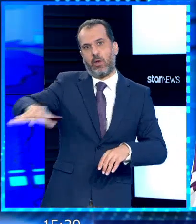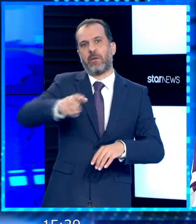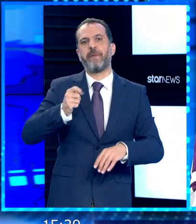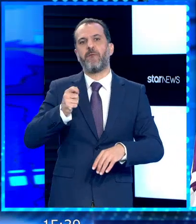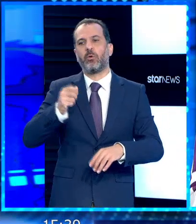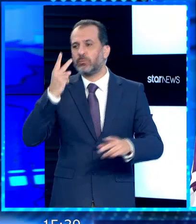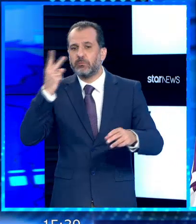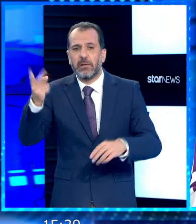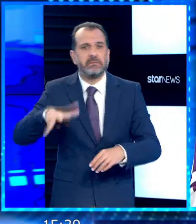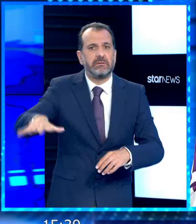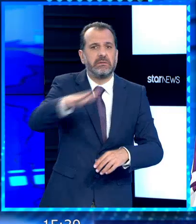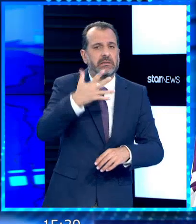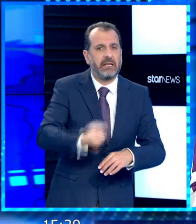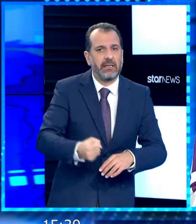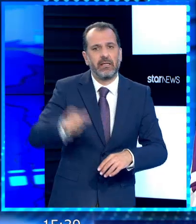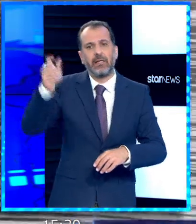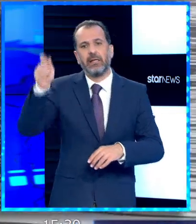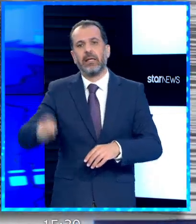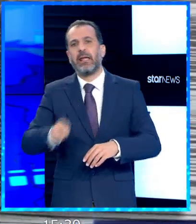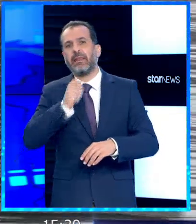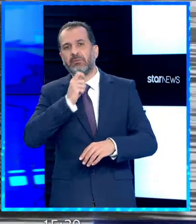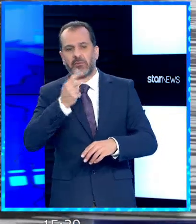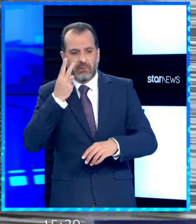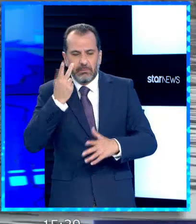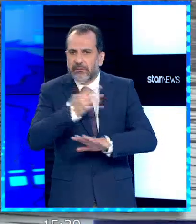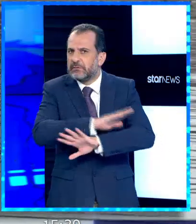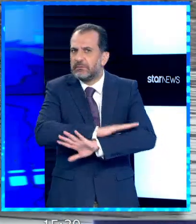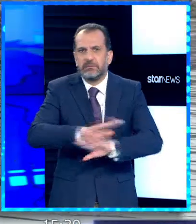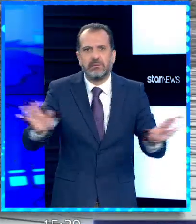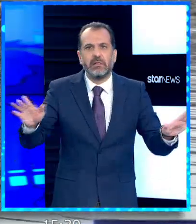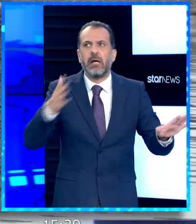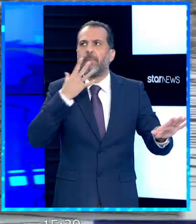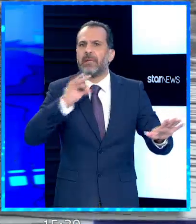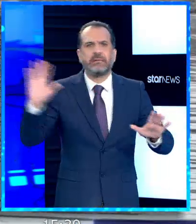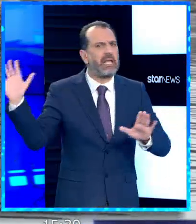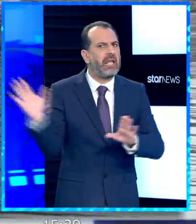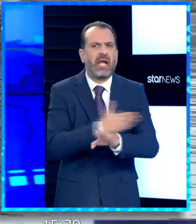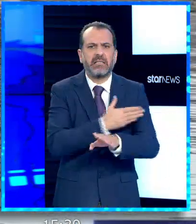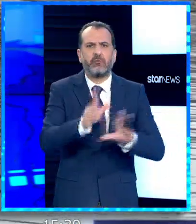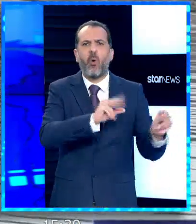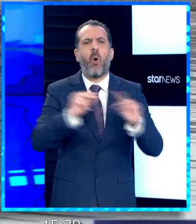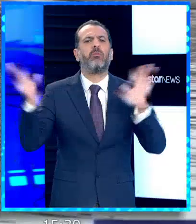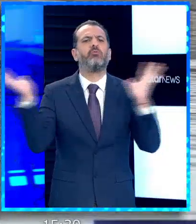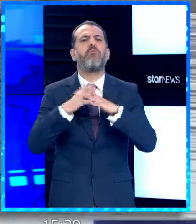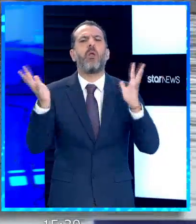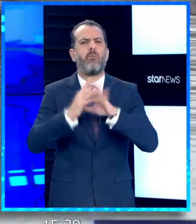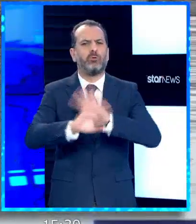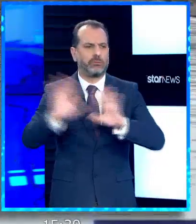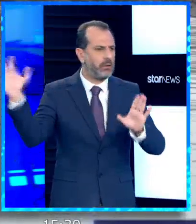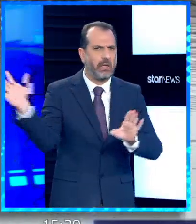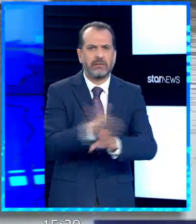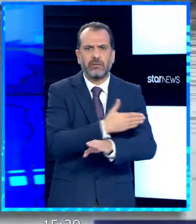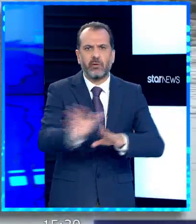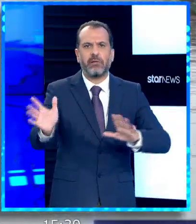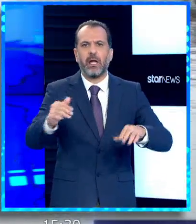έχεις καταγράψει. Να σου πρωτοπεριγράψω, Ράνια, η αγριά πλέον μοιάζει βομβαρδισμένη στην κυριολεξία. Κατεστραμμένες περιουσίες